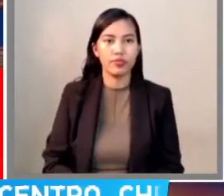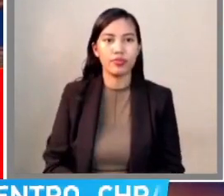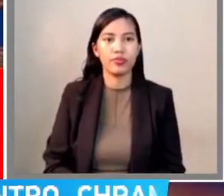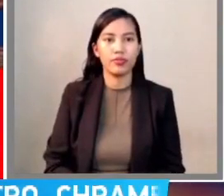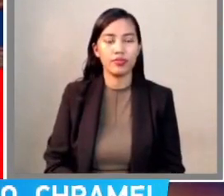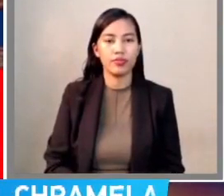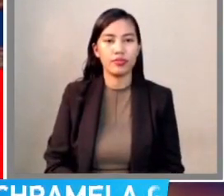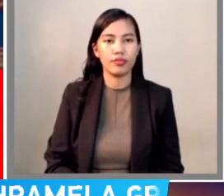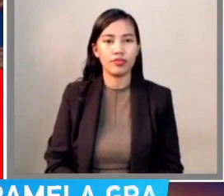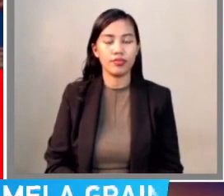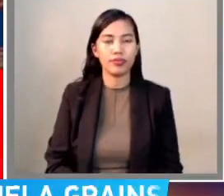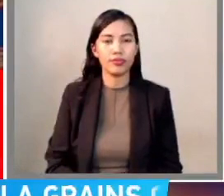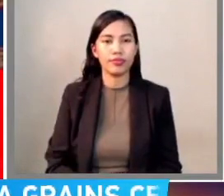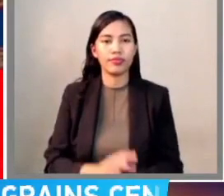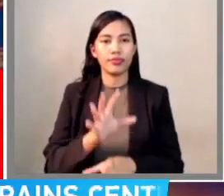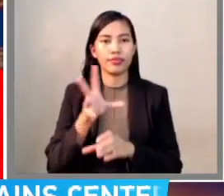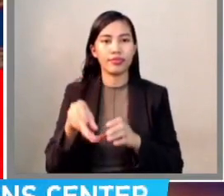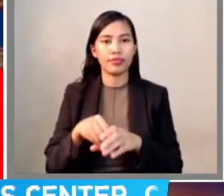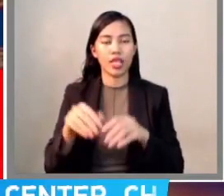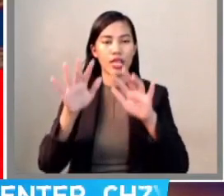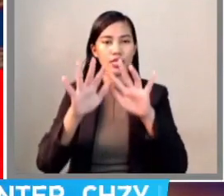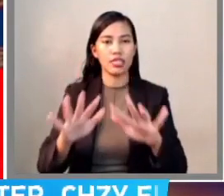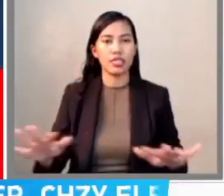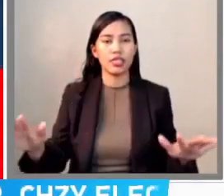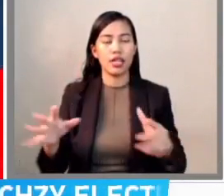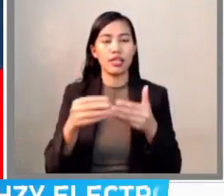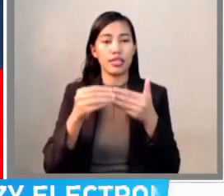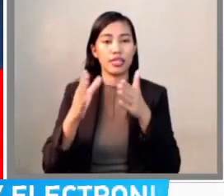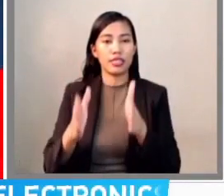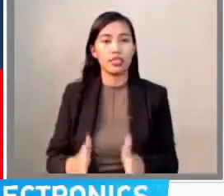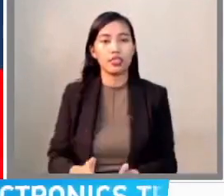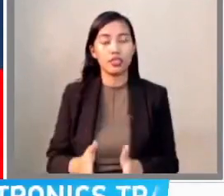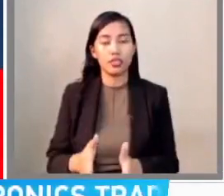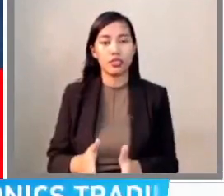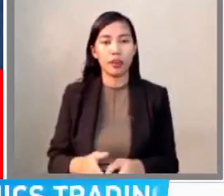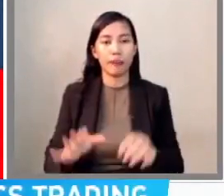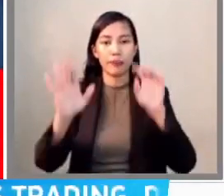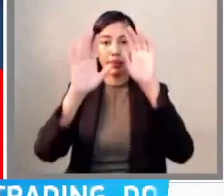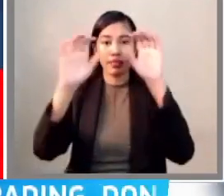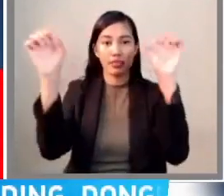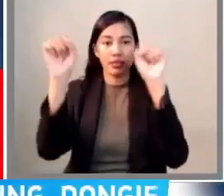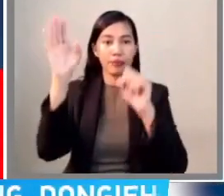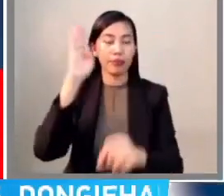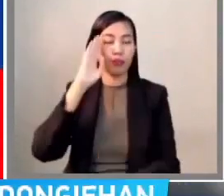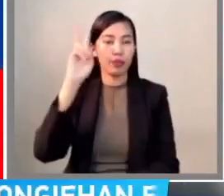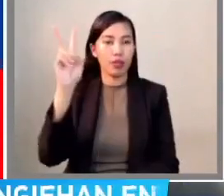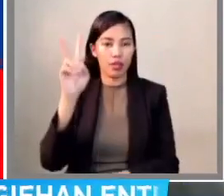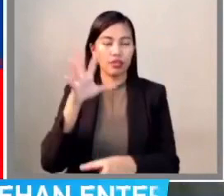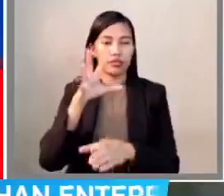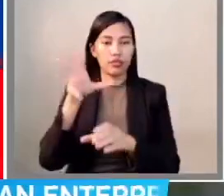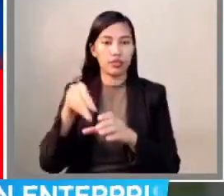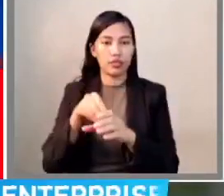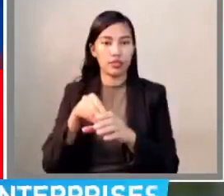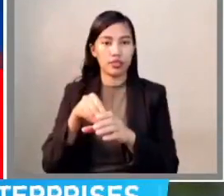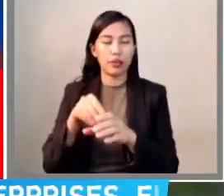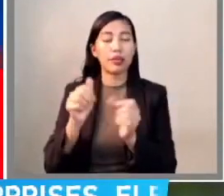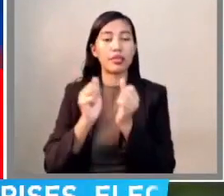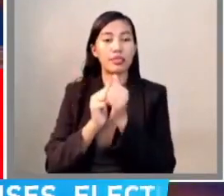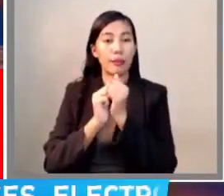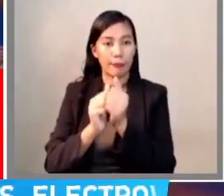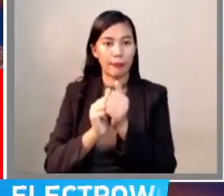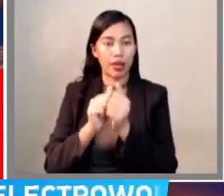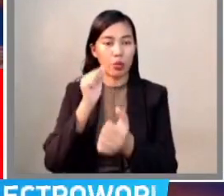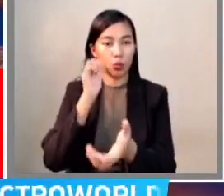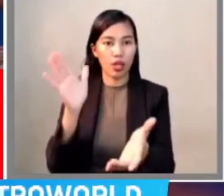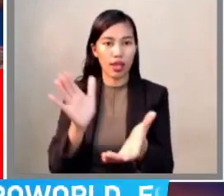Kasama ang mga kapwa ASEAN heads of state, dumalo si Pangulong Bongbong Marcos kasama si First Lady Lisa Araneta Marcos sa opening ceremony ng 40th